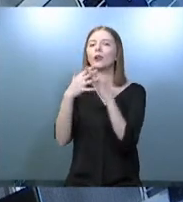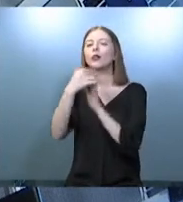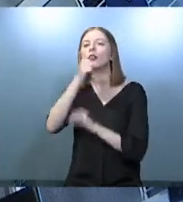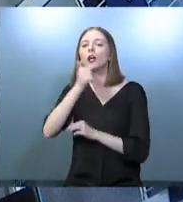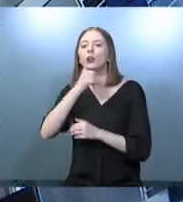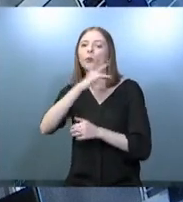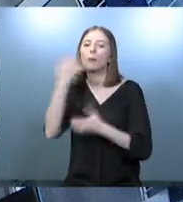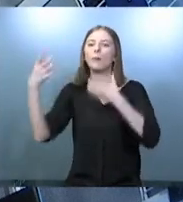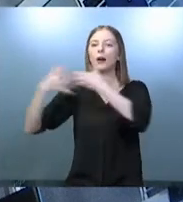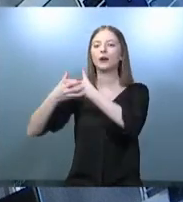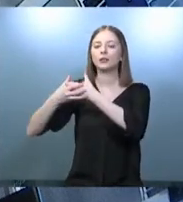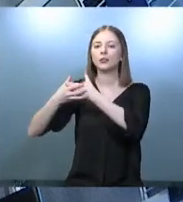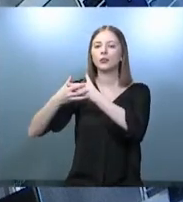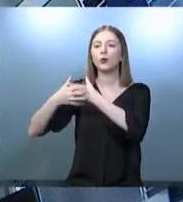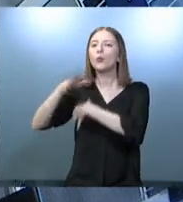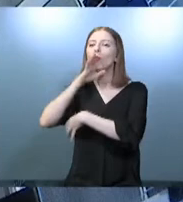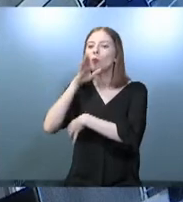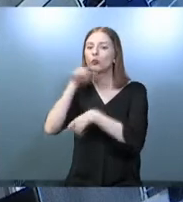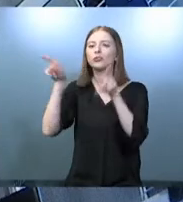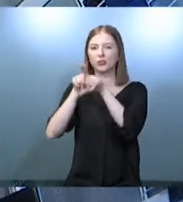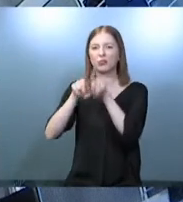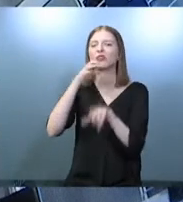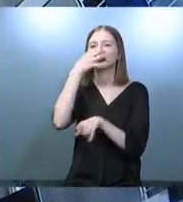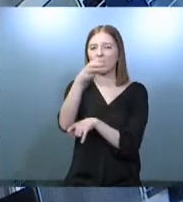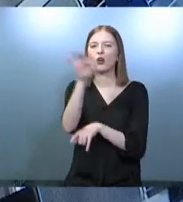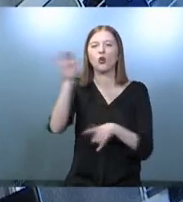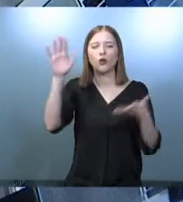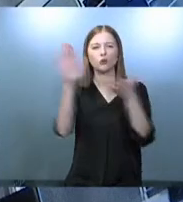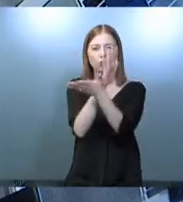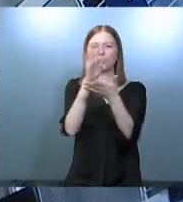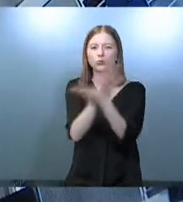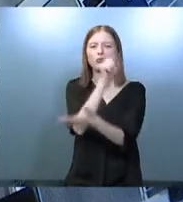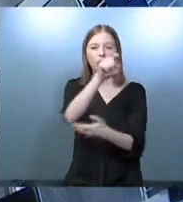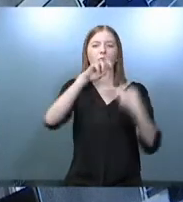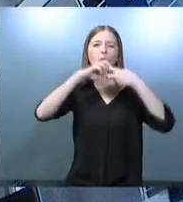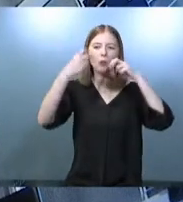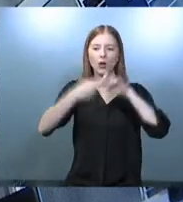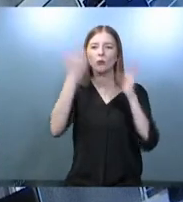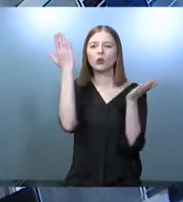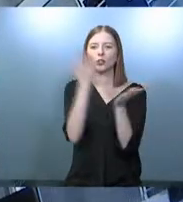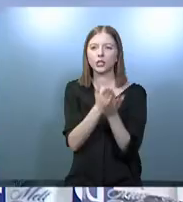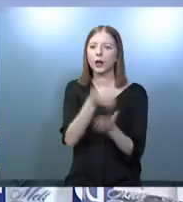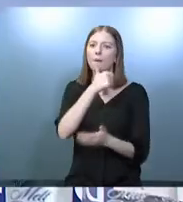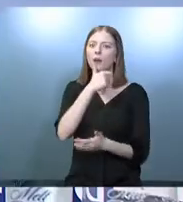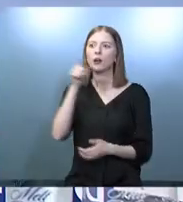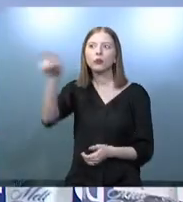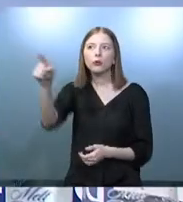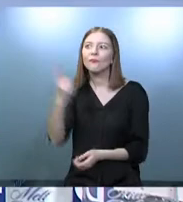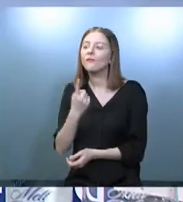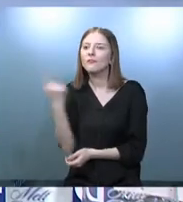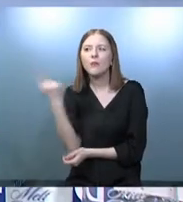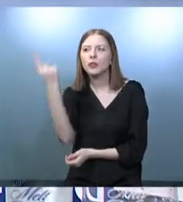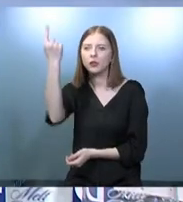Mira Štelmokaitė, ponia irgi labai akcentavo šito savartino problemas. Negalima sakyti, kad tai yra tik tai jūsų